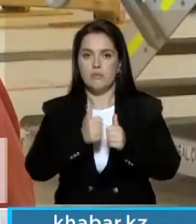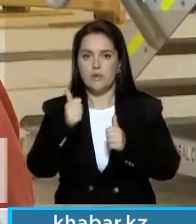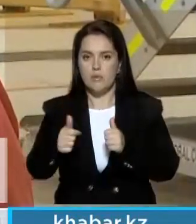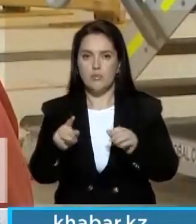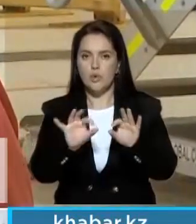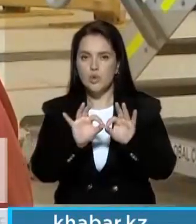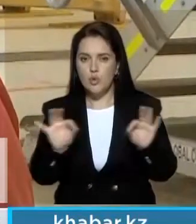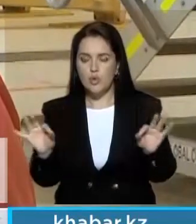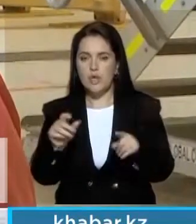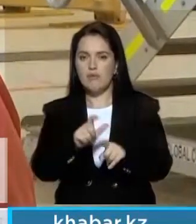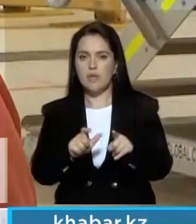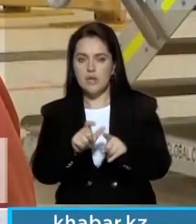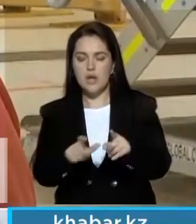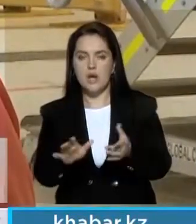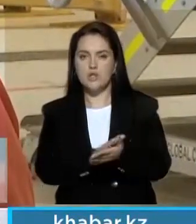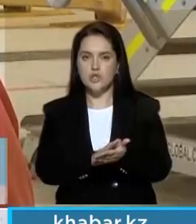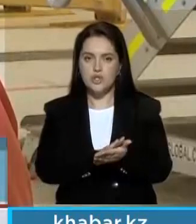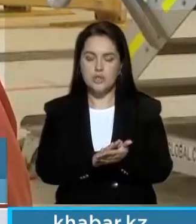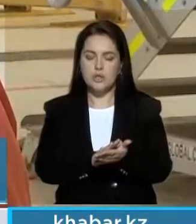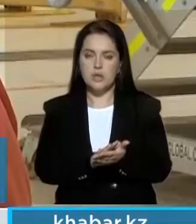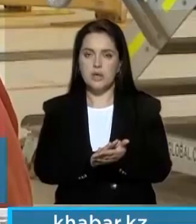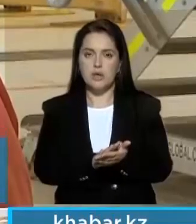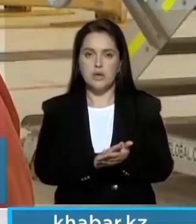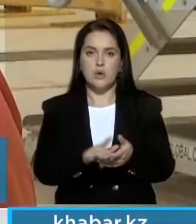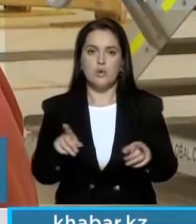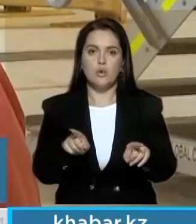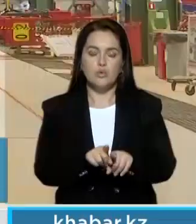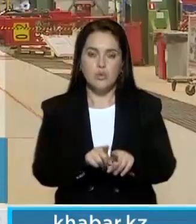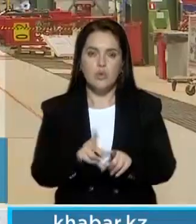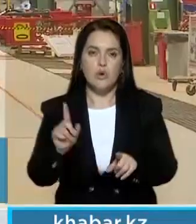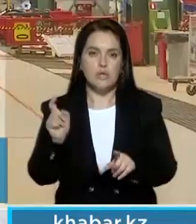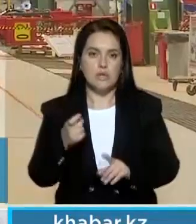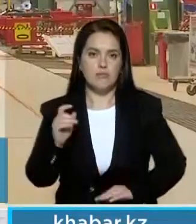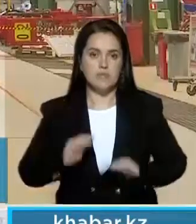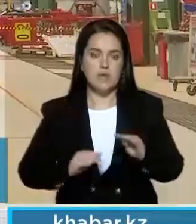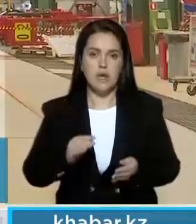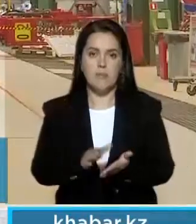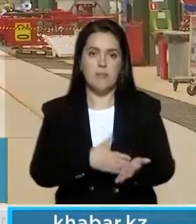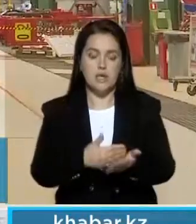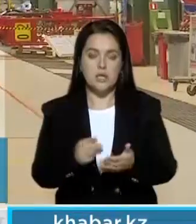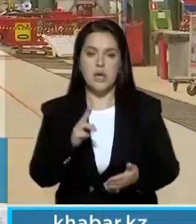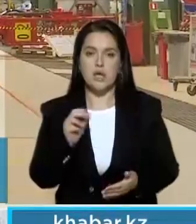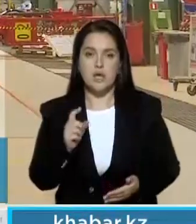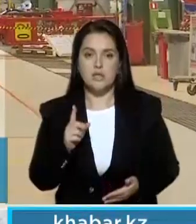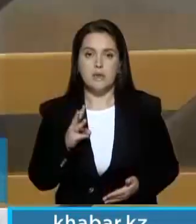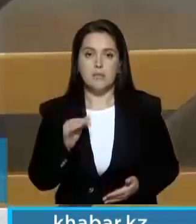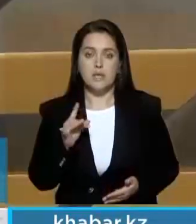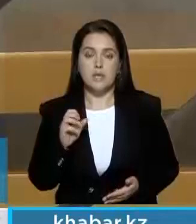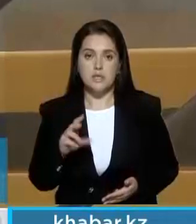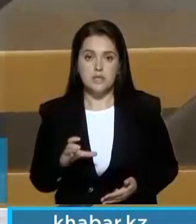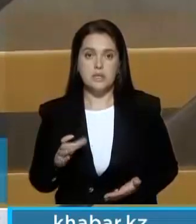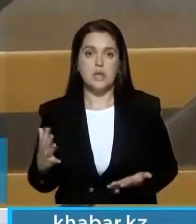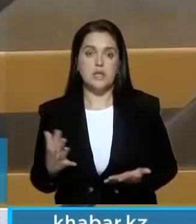фильтра эффективной очистки. Это последние химические составы масел. Именно в «КАЗ Минералс» я могу сказать, что нашла свое место, так